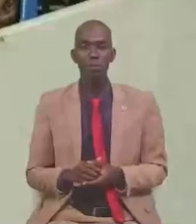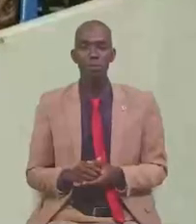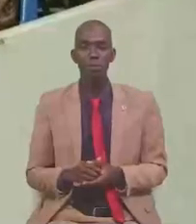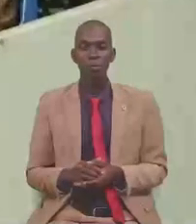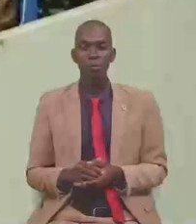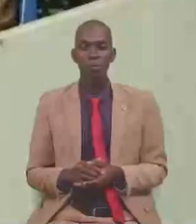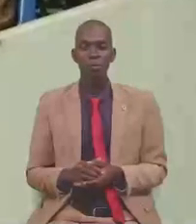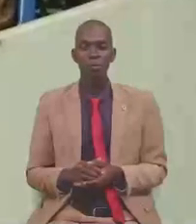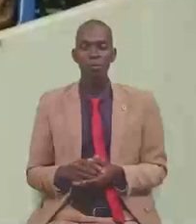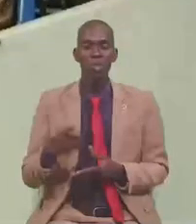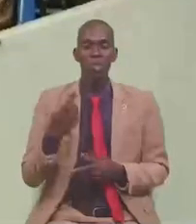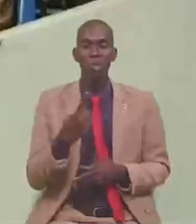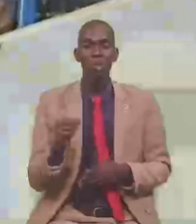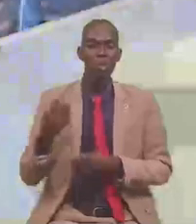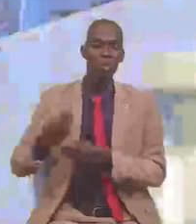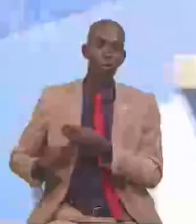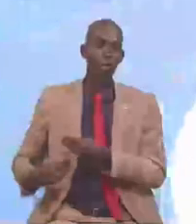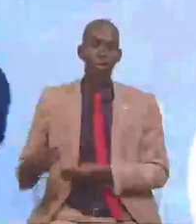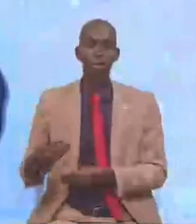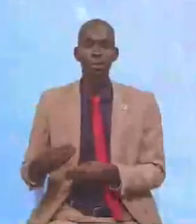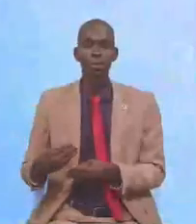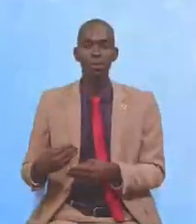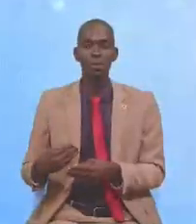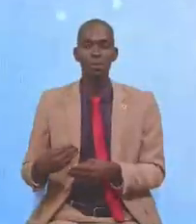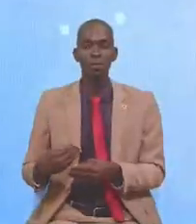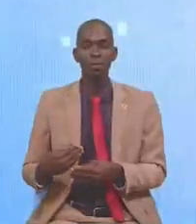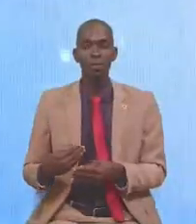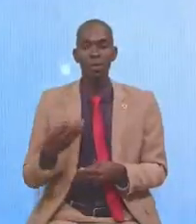Le droit d'aînesse de ménage